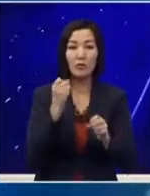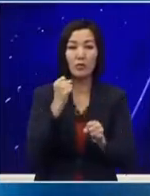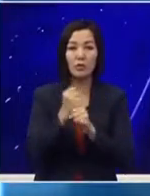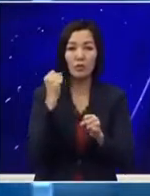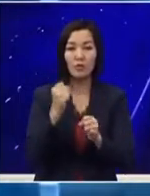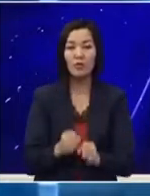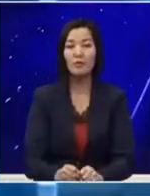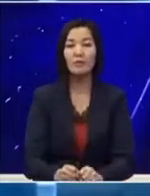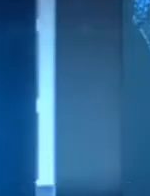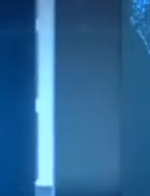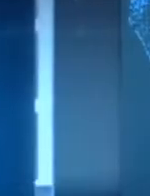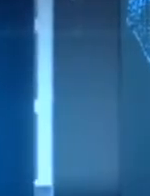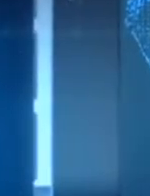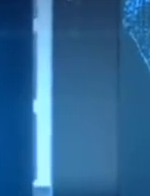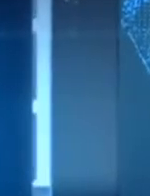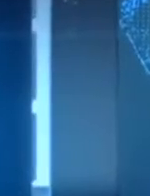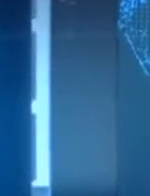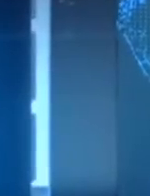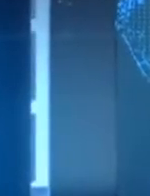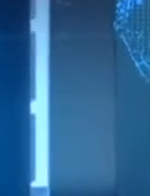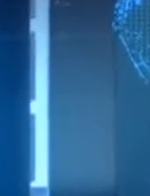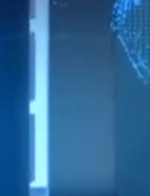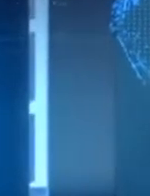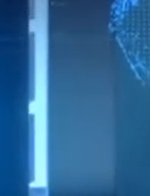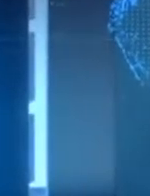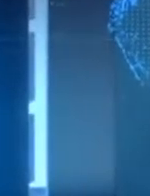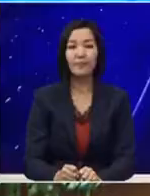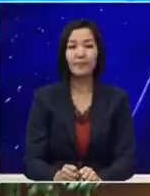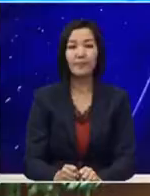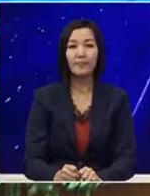Курманжан Касымжанулы, Аманжол Жанкешев, телеканал ЖТСУ.